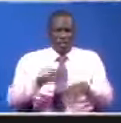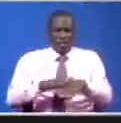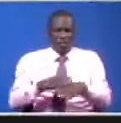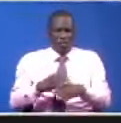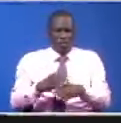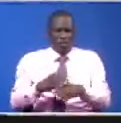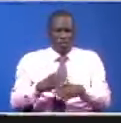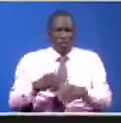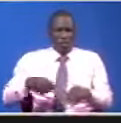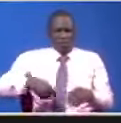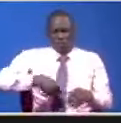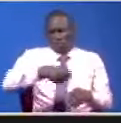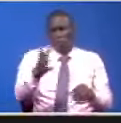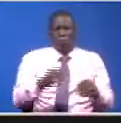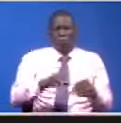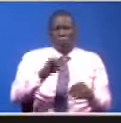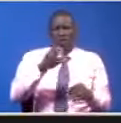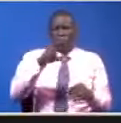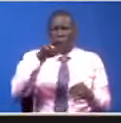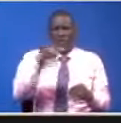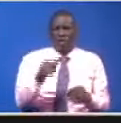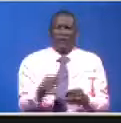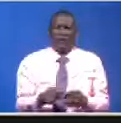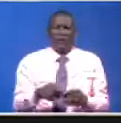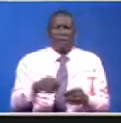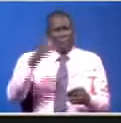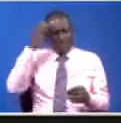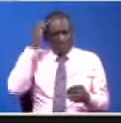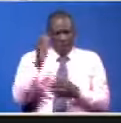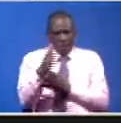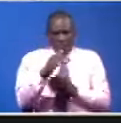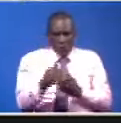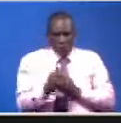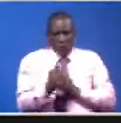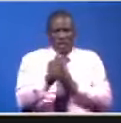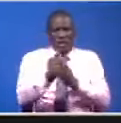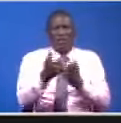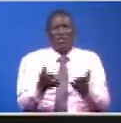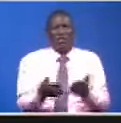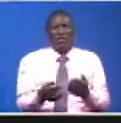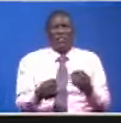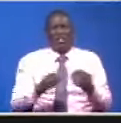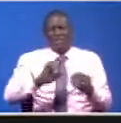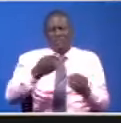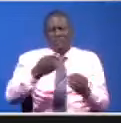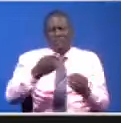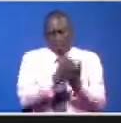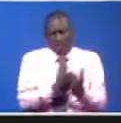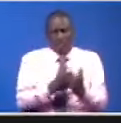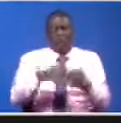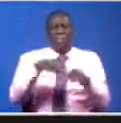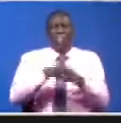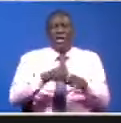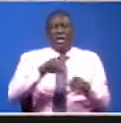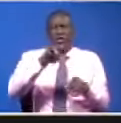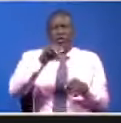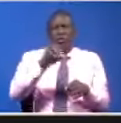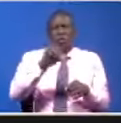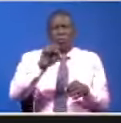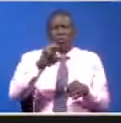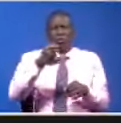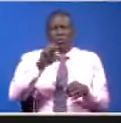murwa kutoka kwa Ivy Nyangaya. Blackfish walitawala mchezo huo katika kipindi cha kwanza, huku Moses